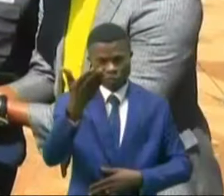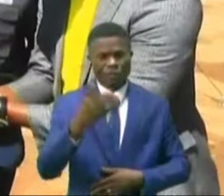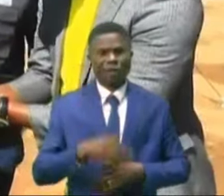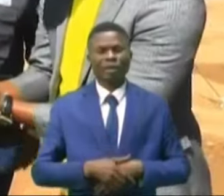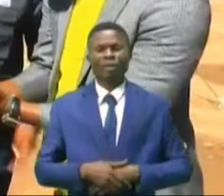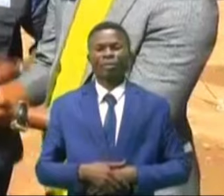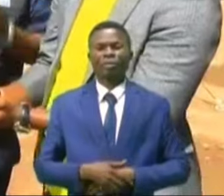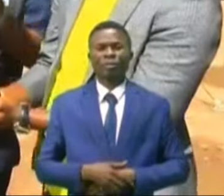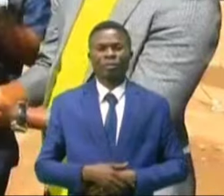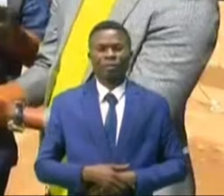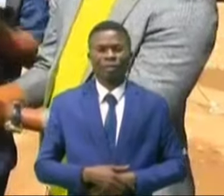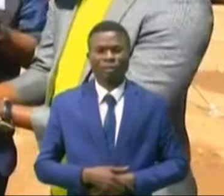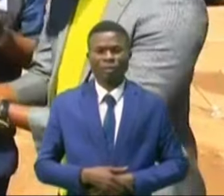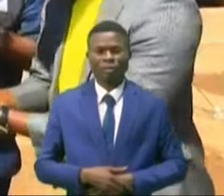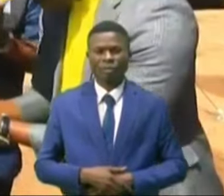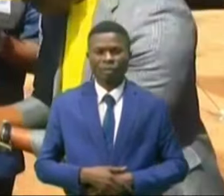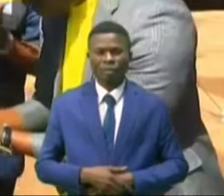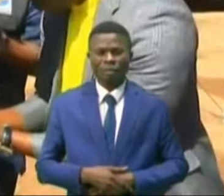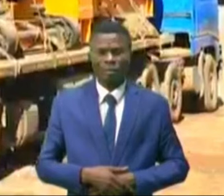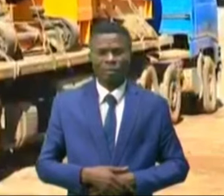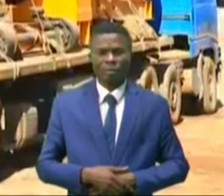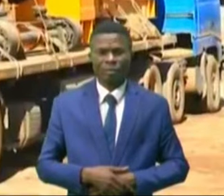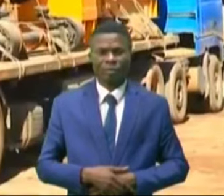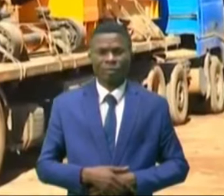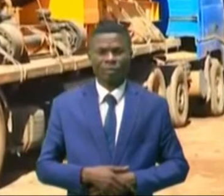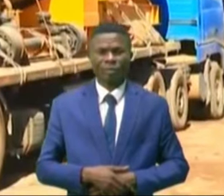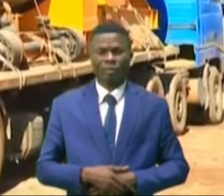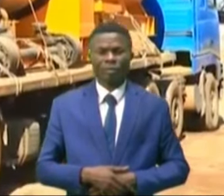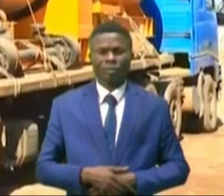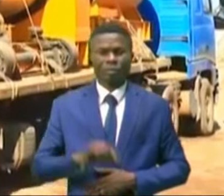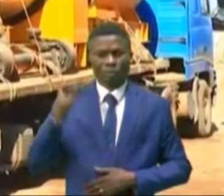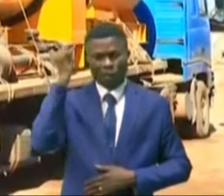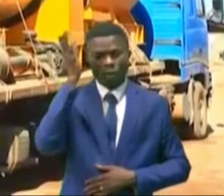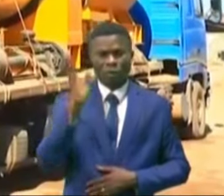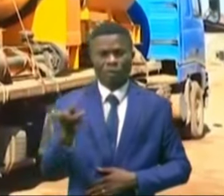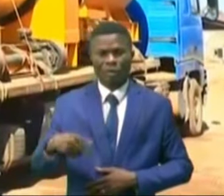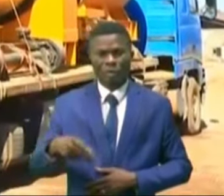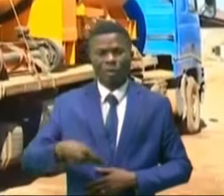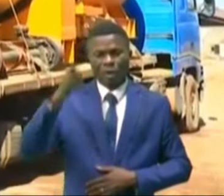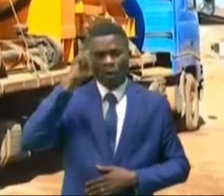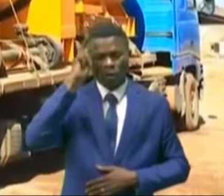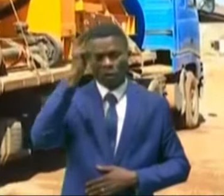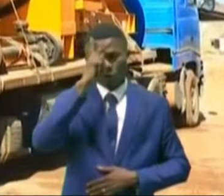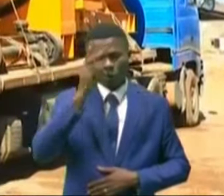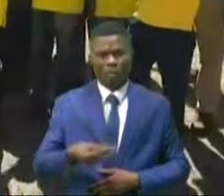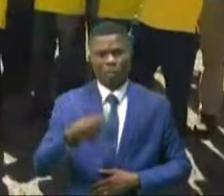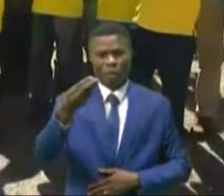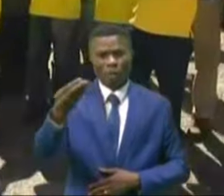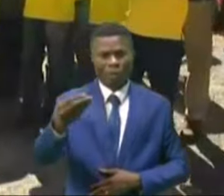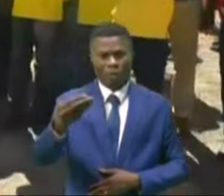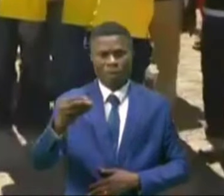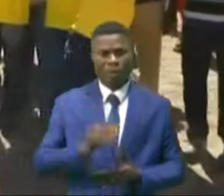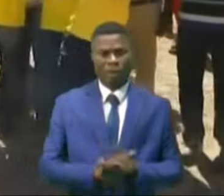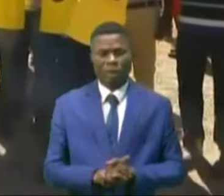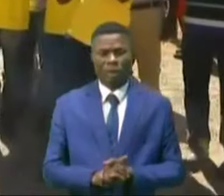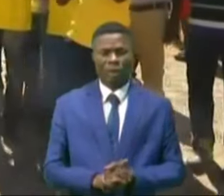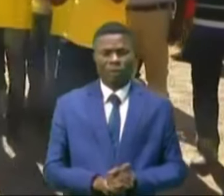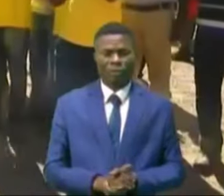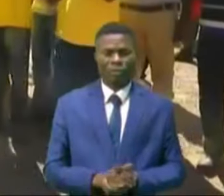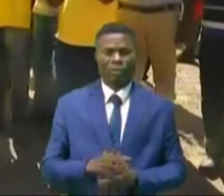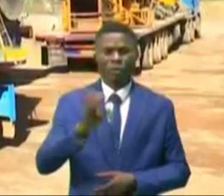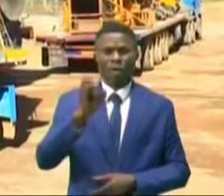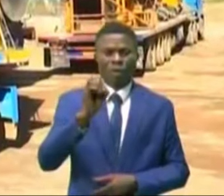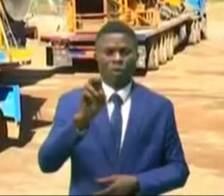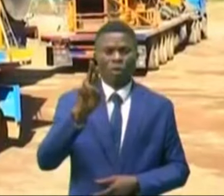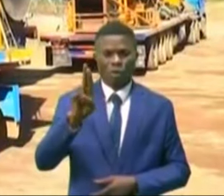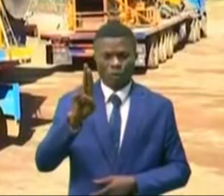C'est une usine mobile d'enrobée moderne, toute neuve, que le gouvernement provincial du Haut-Katanga octroie à l'Office des routes et à l'Office des voiries